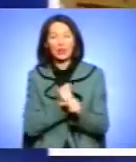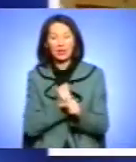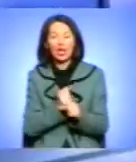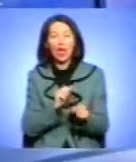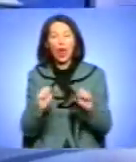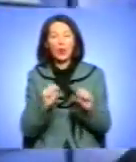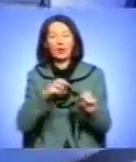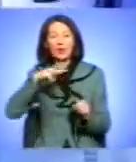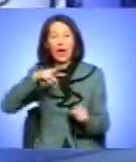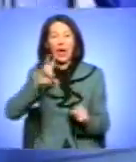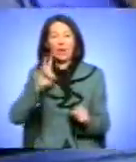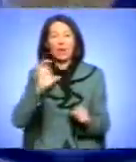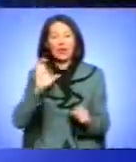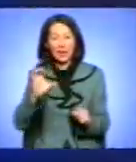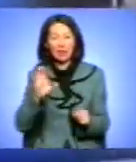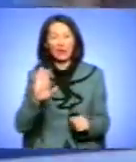області.